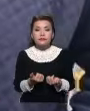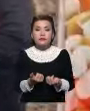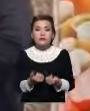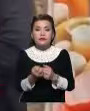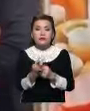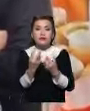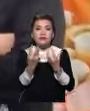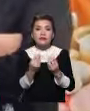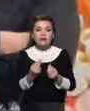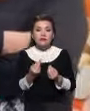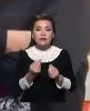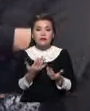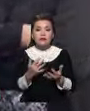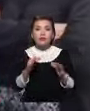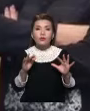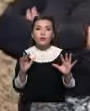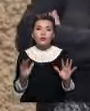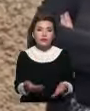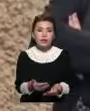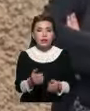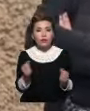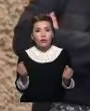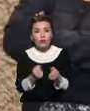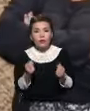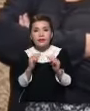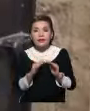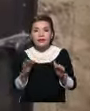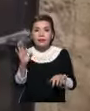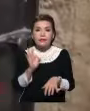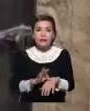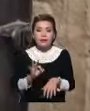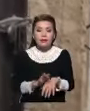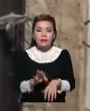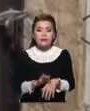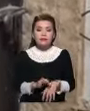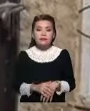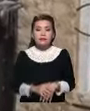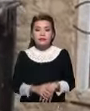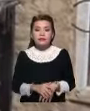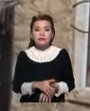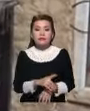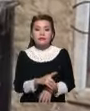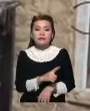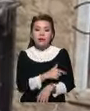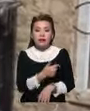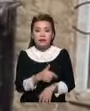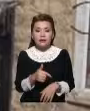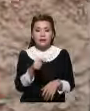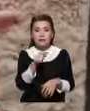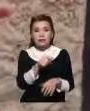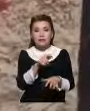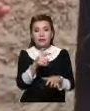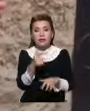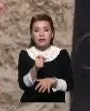дней. Устали уже, холодно, дети болеть уже начали. Привезли его с больницы, газ не подключен еще.